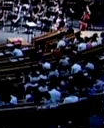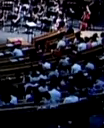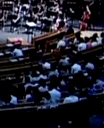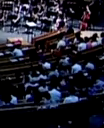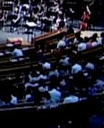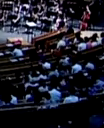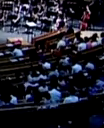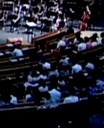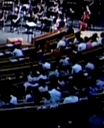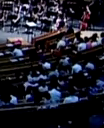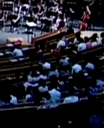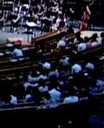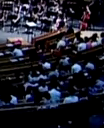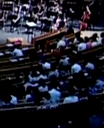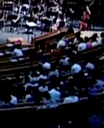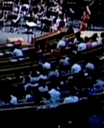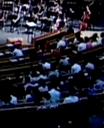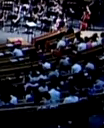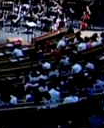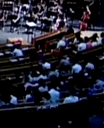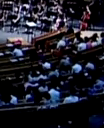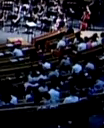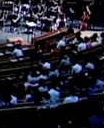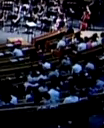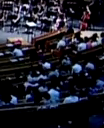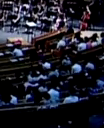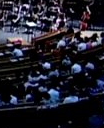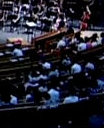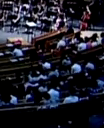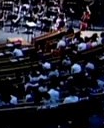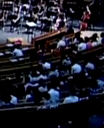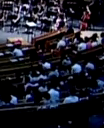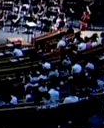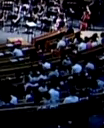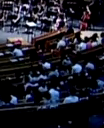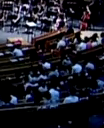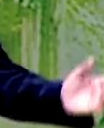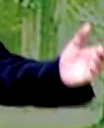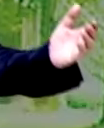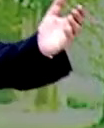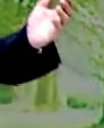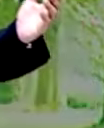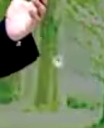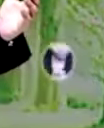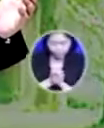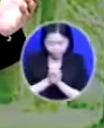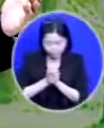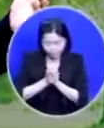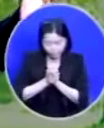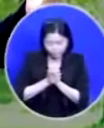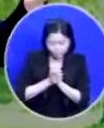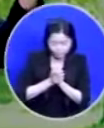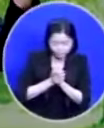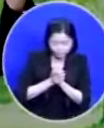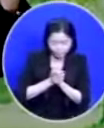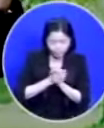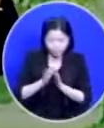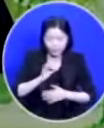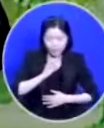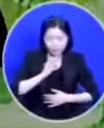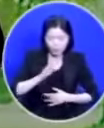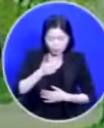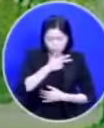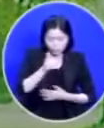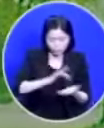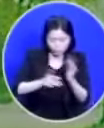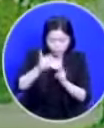분명히 뜨게 해 주시길 원합니다 주님 홍합 4 won 오직 주 예수